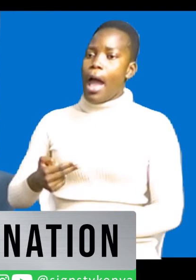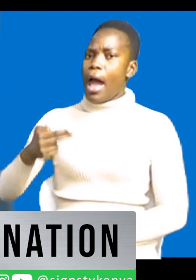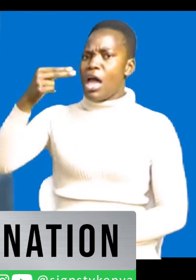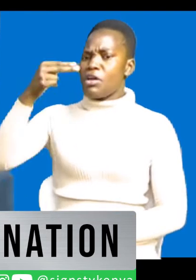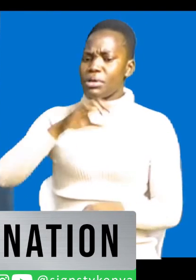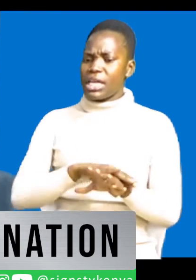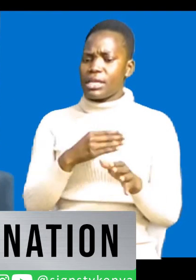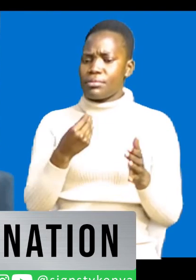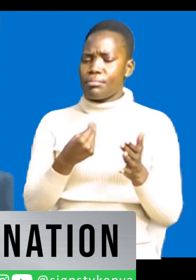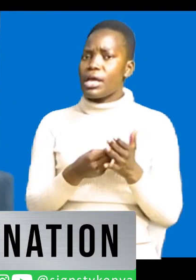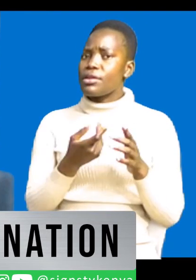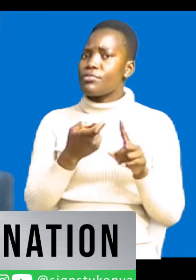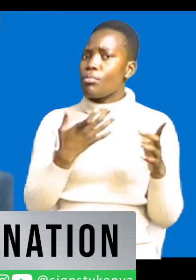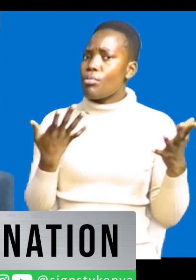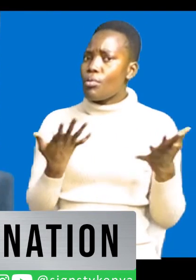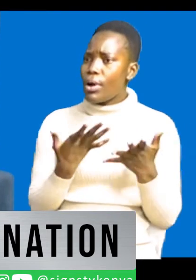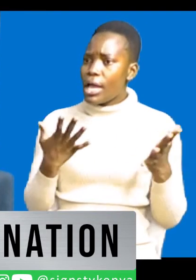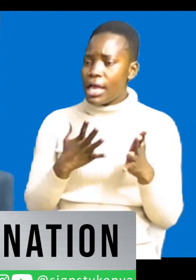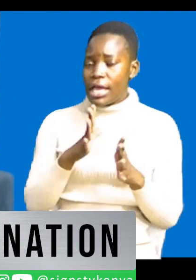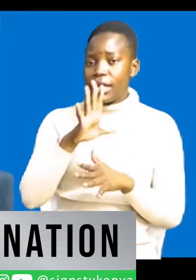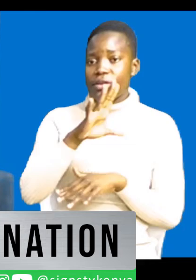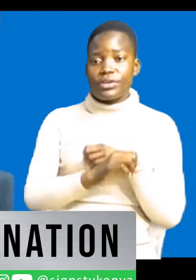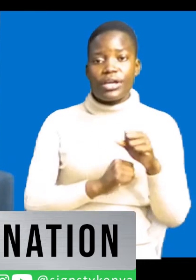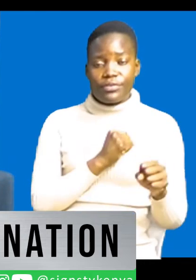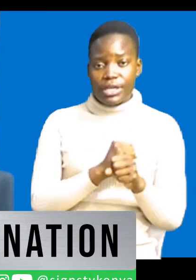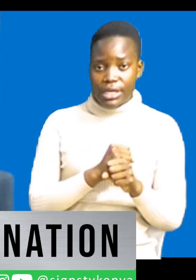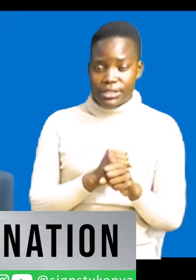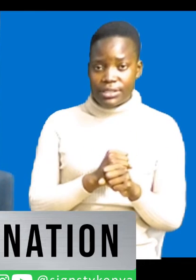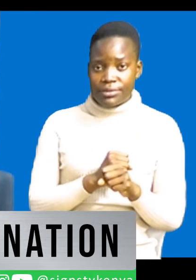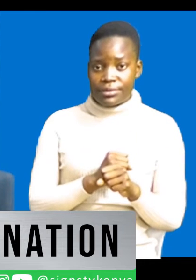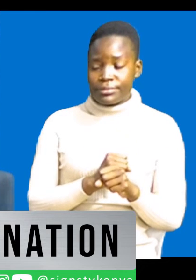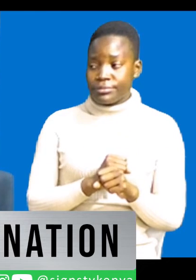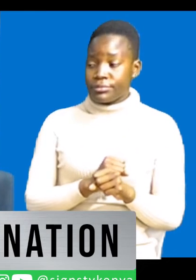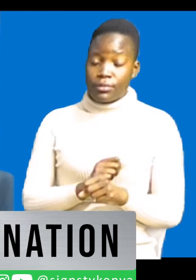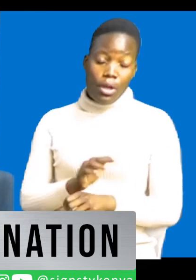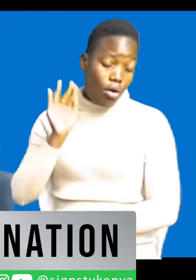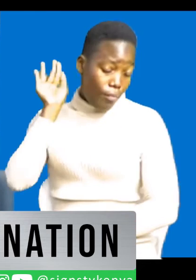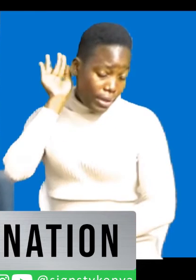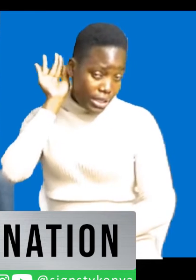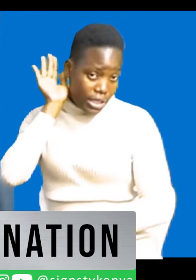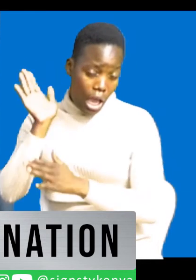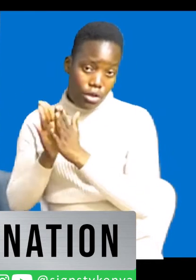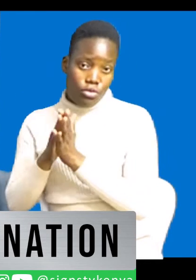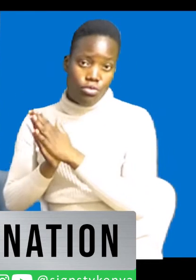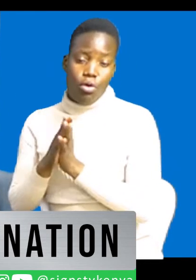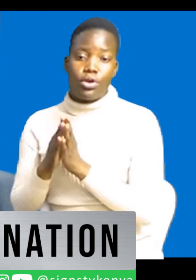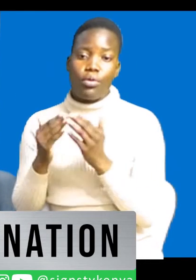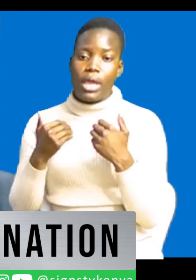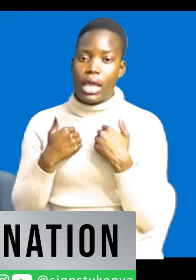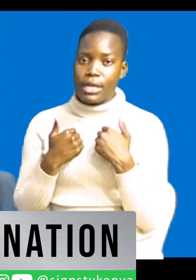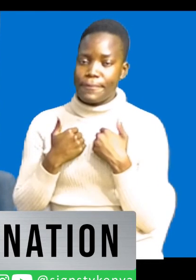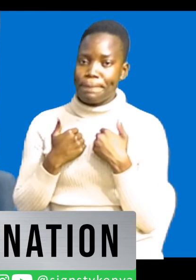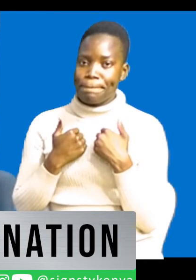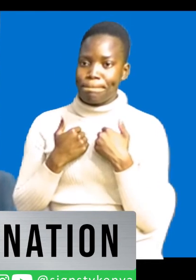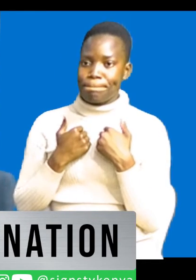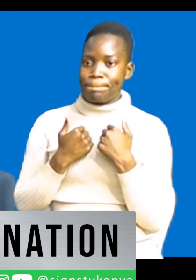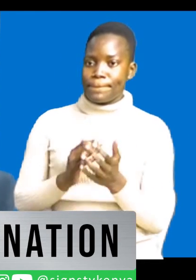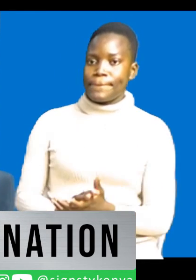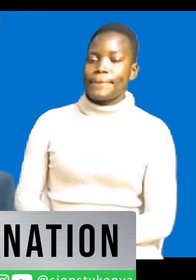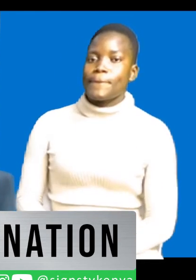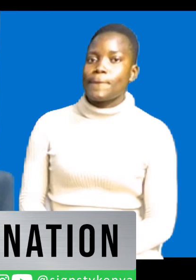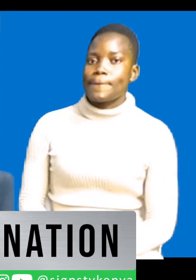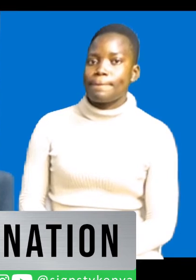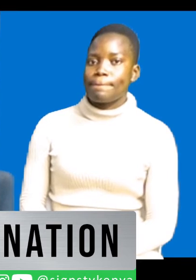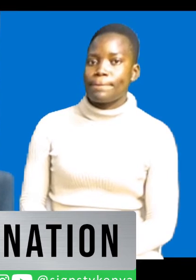ametoa wapi hiyo pesa na miaka 5 na ni ya mtu individual. But umesikia hiyo story, there was anaitwaje